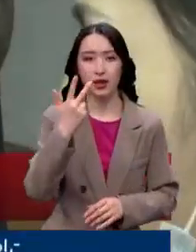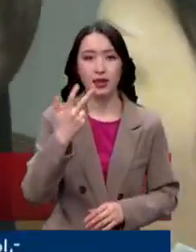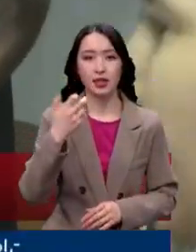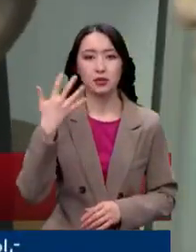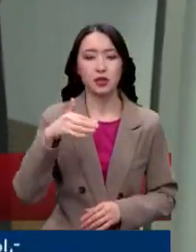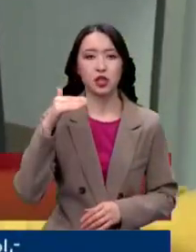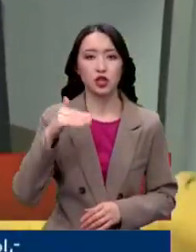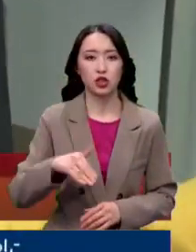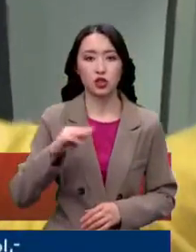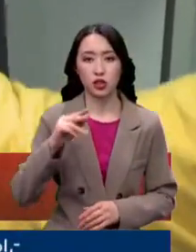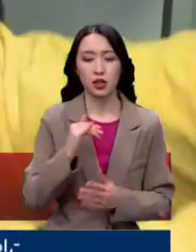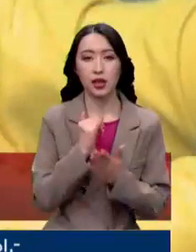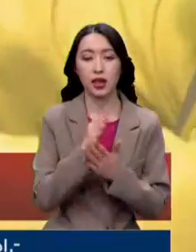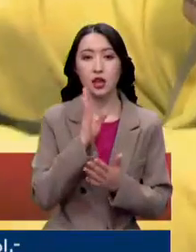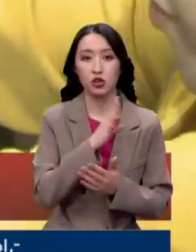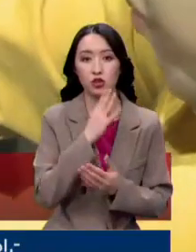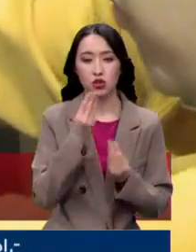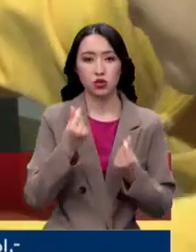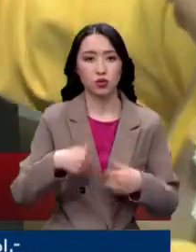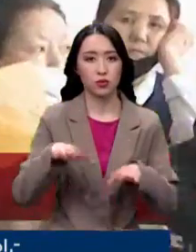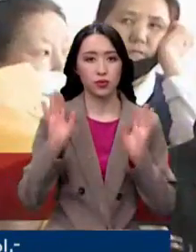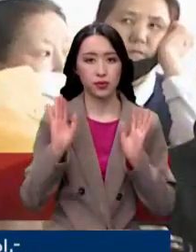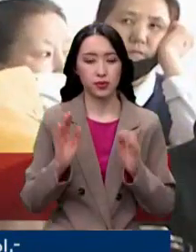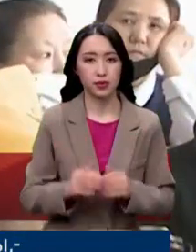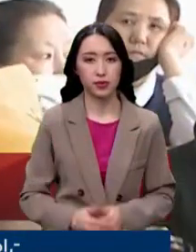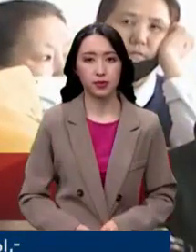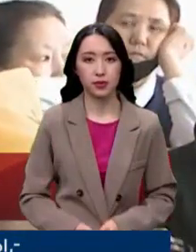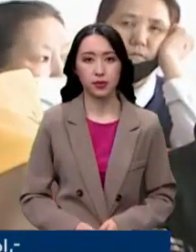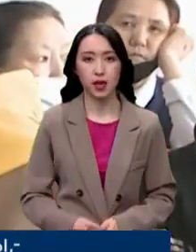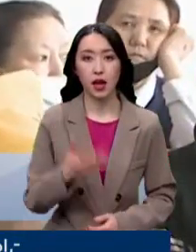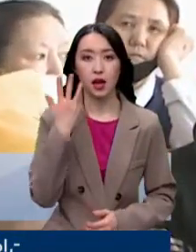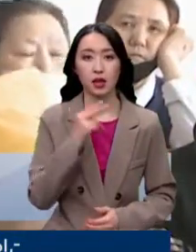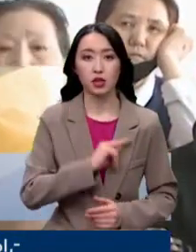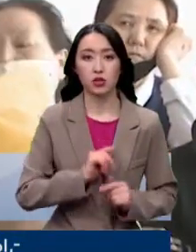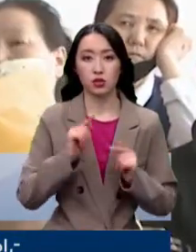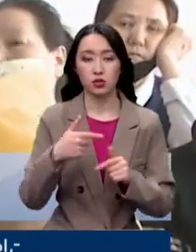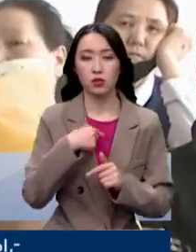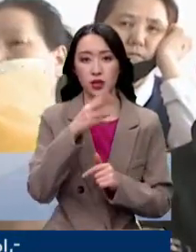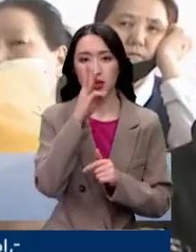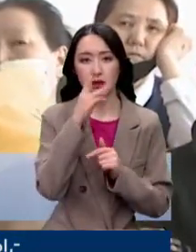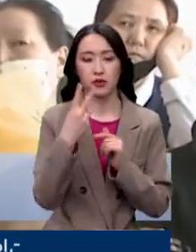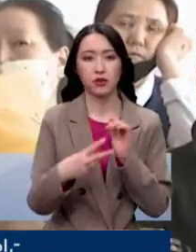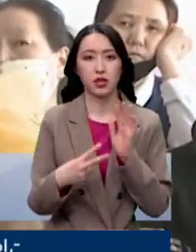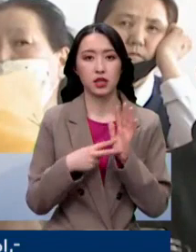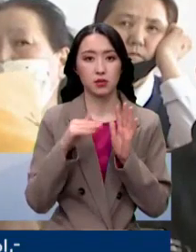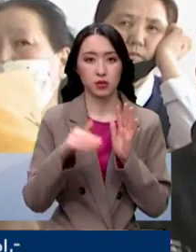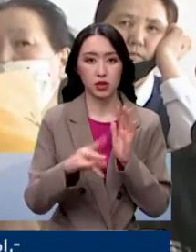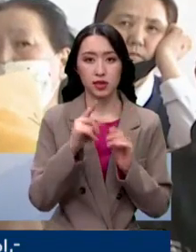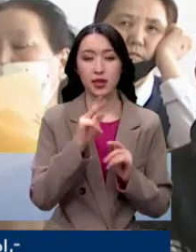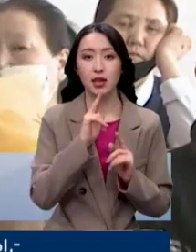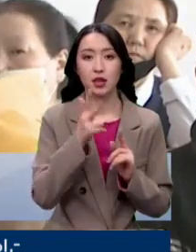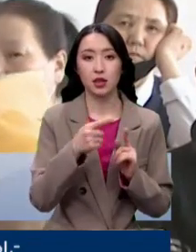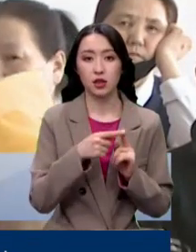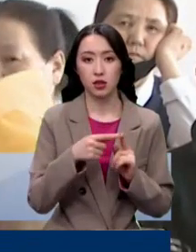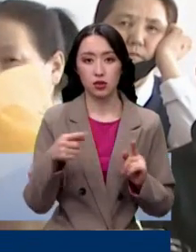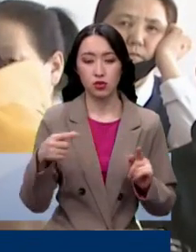350 тысяч тенге. Для женщины сумма неподъемная. Когда я устраивалась, у меня была 27 тысяч зарплата. Но 3 года назад у меня было